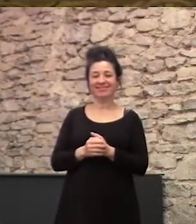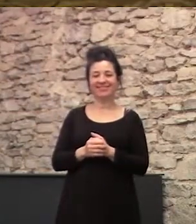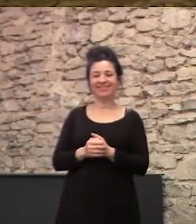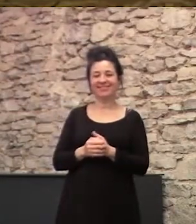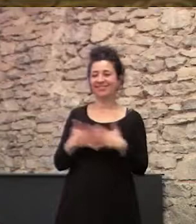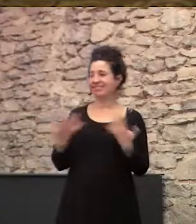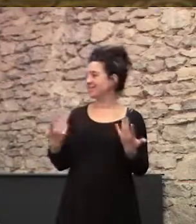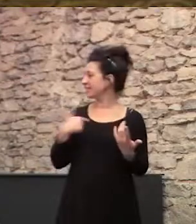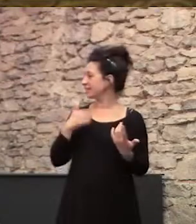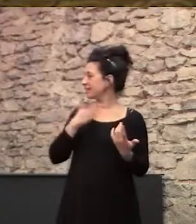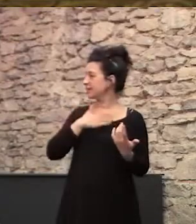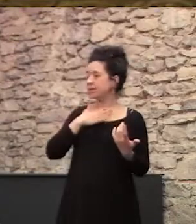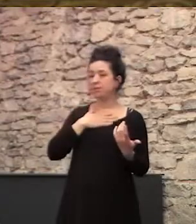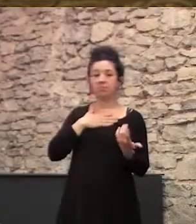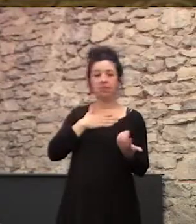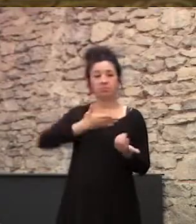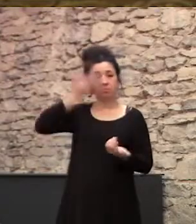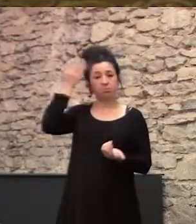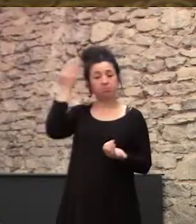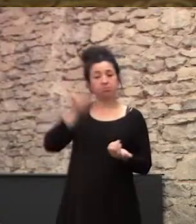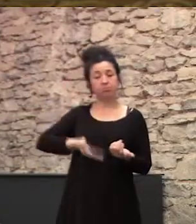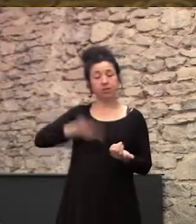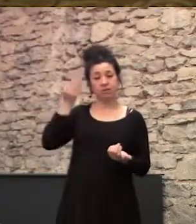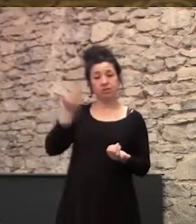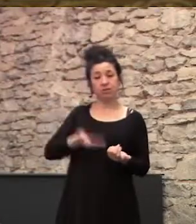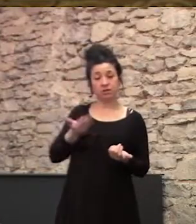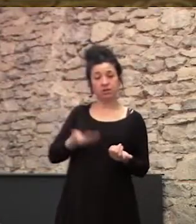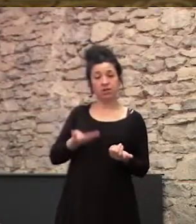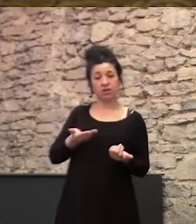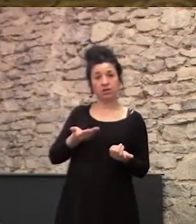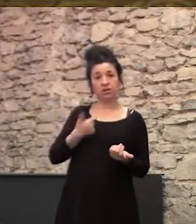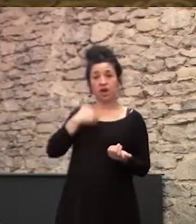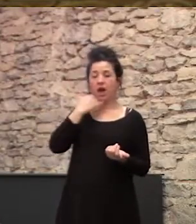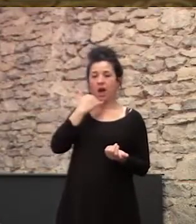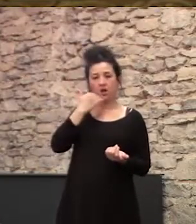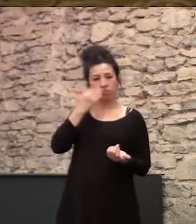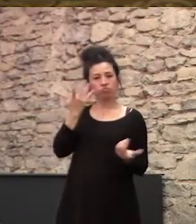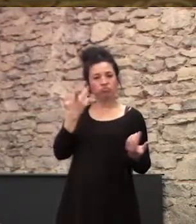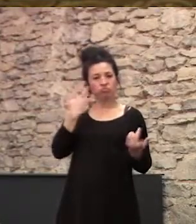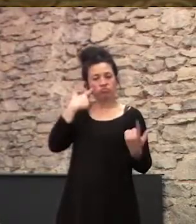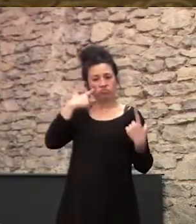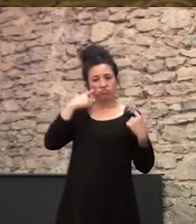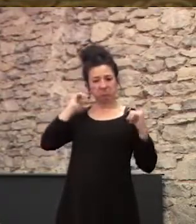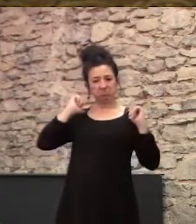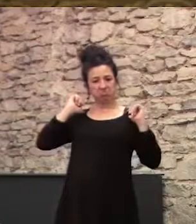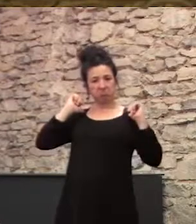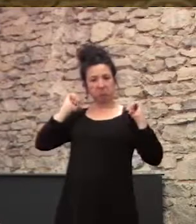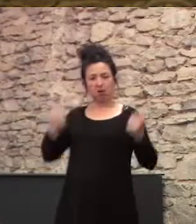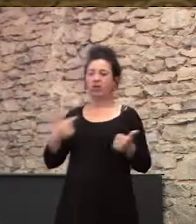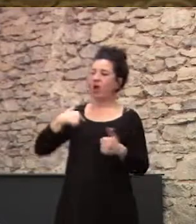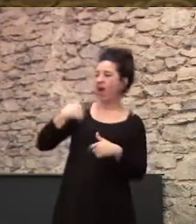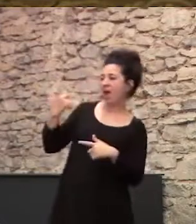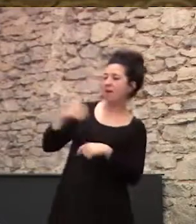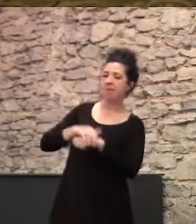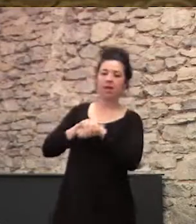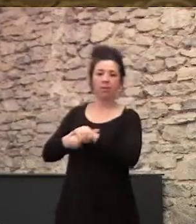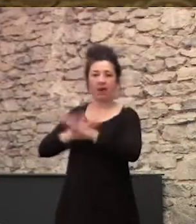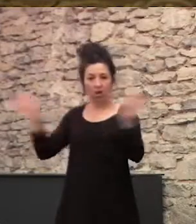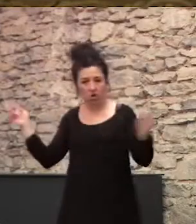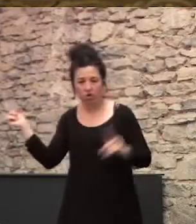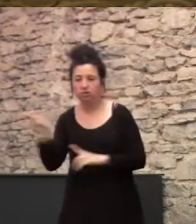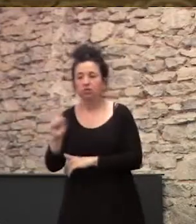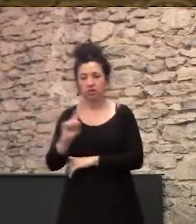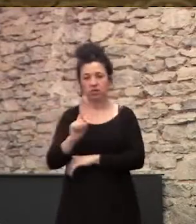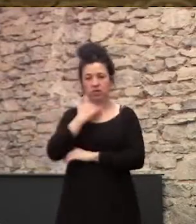Baina bai, niretzat hori oso importante izan dela, eta zen dut izan dela autokontziente bat, eta ez dela izan, nire laguna da, eta beste gabe, baizik